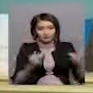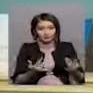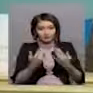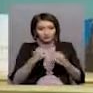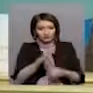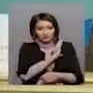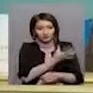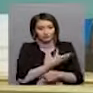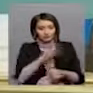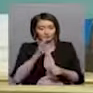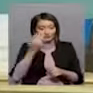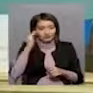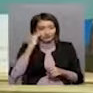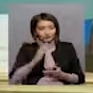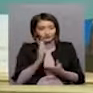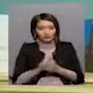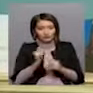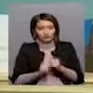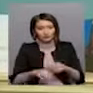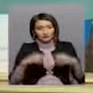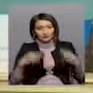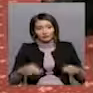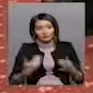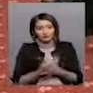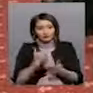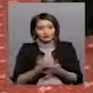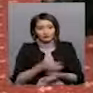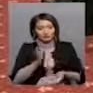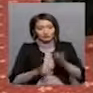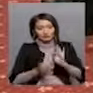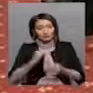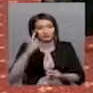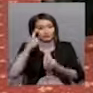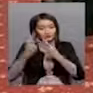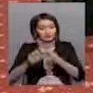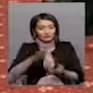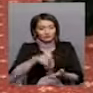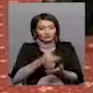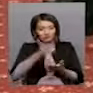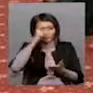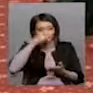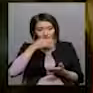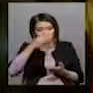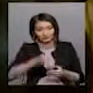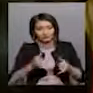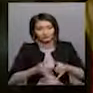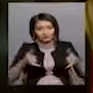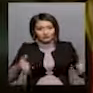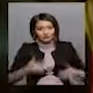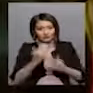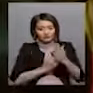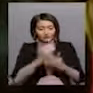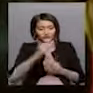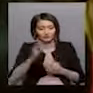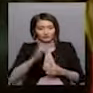Под пристальным вниманием власти остается также и бизнес. В нынешнем послании глава государства поставил задачу повысить защиту предпринимателей от